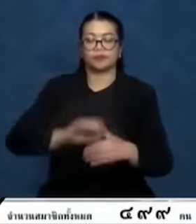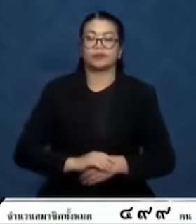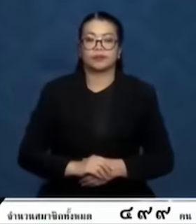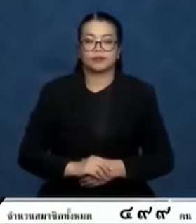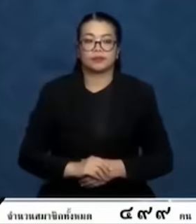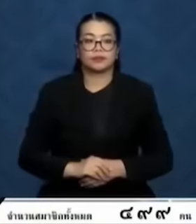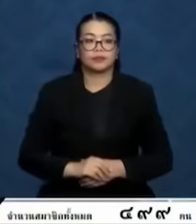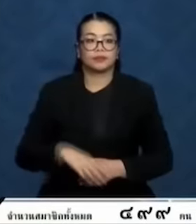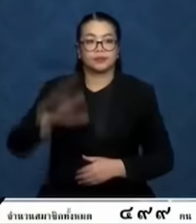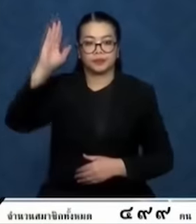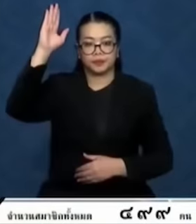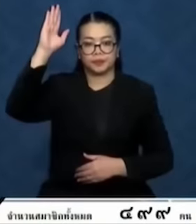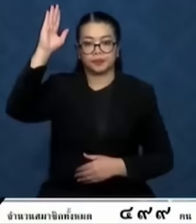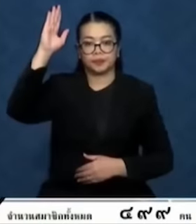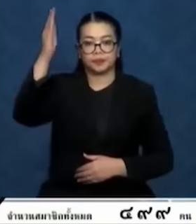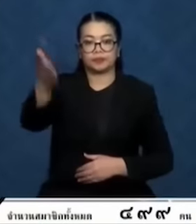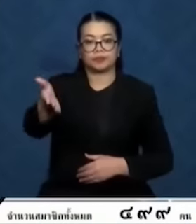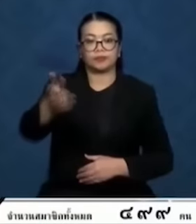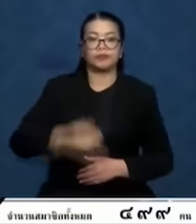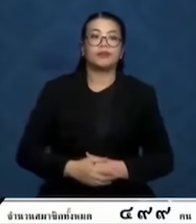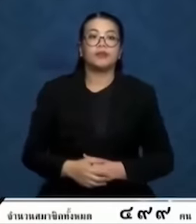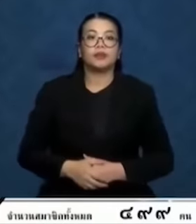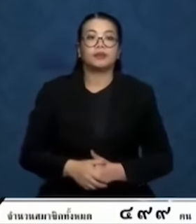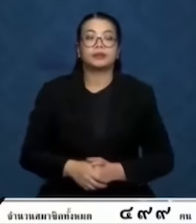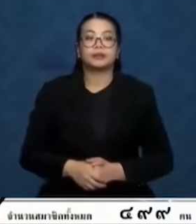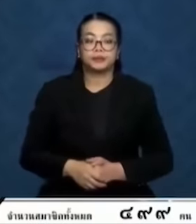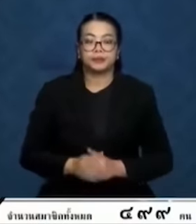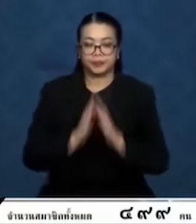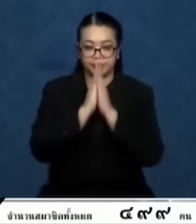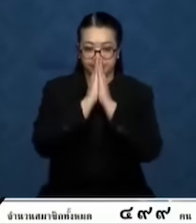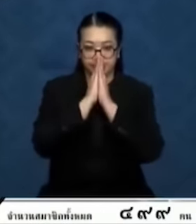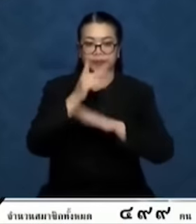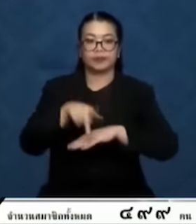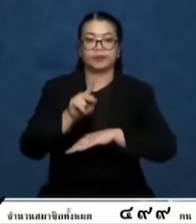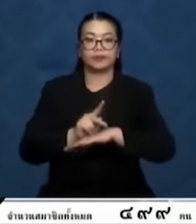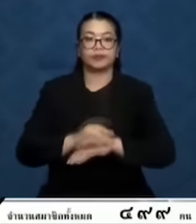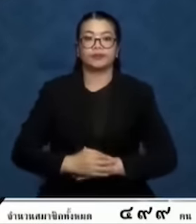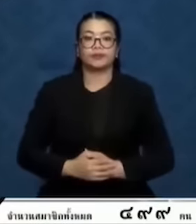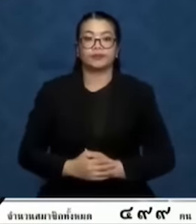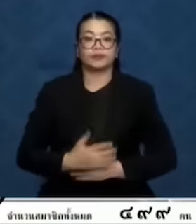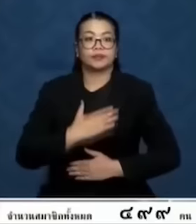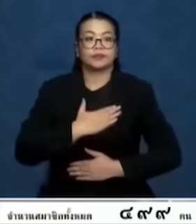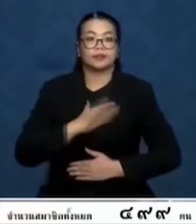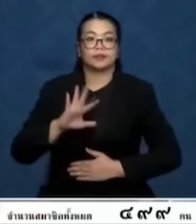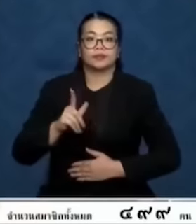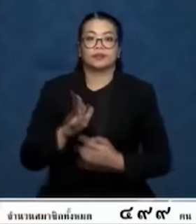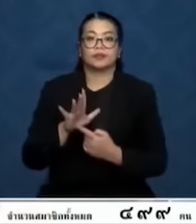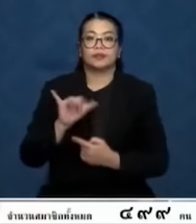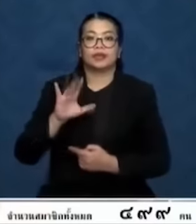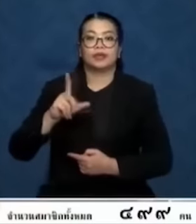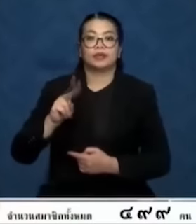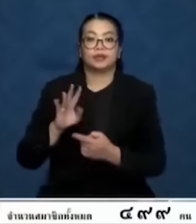ท่านประธานครับฝั่งนี้ครับ มีประท้วงเชิญครับ กราบเรียนท่านประธานสภาที่เคารพกับผมชัยชนะเดชโชนะ